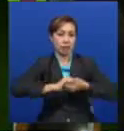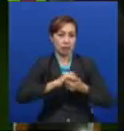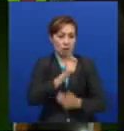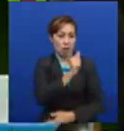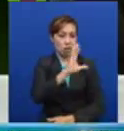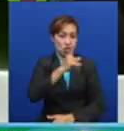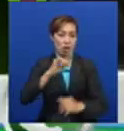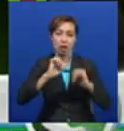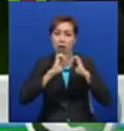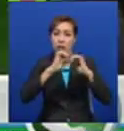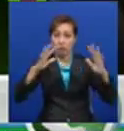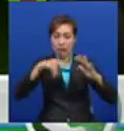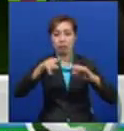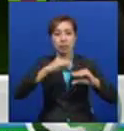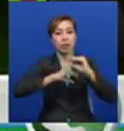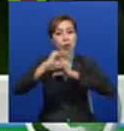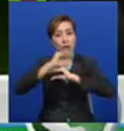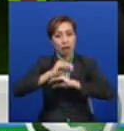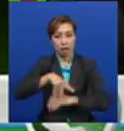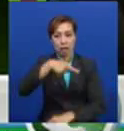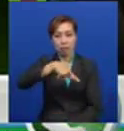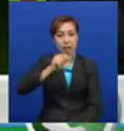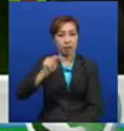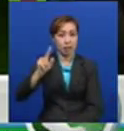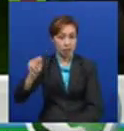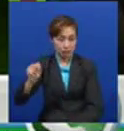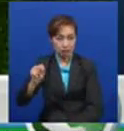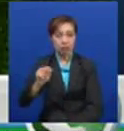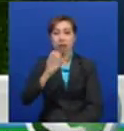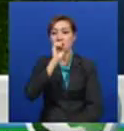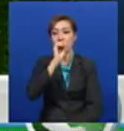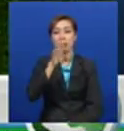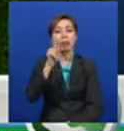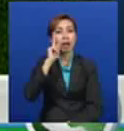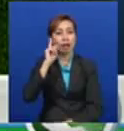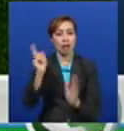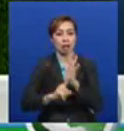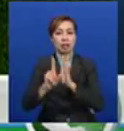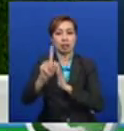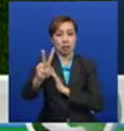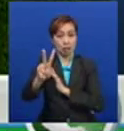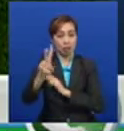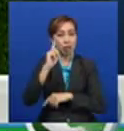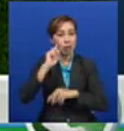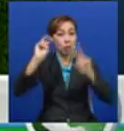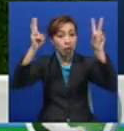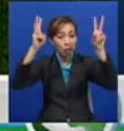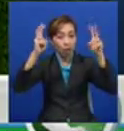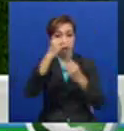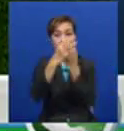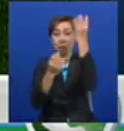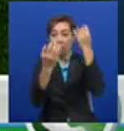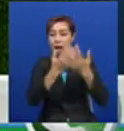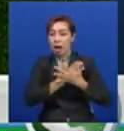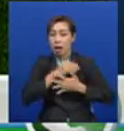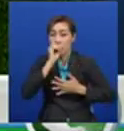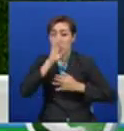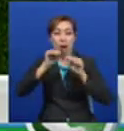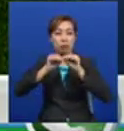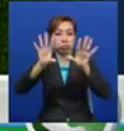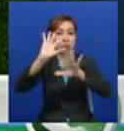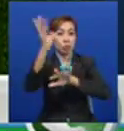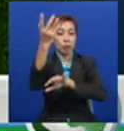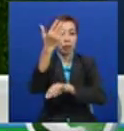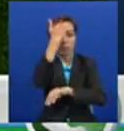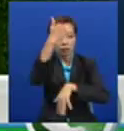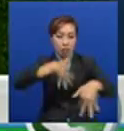าติเขาใหญ่เปิดโครงการ PDT EP Trinity ปี2ภายใต้แนวคิดบอกรักป่าให้ก้องโลกเพื่อเสริมสร้างจิต